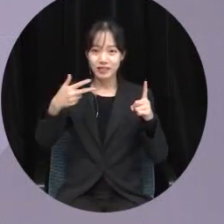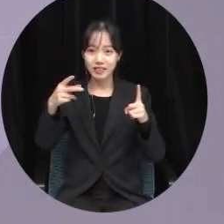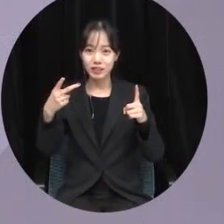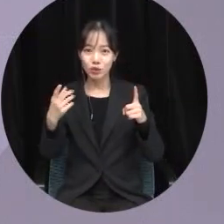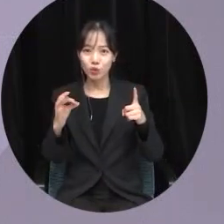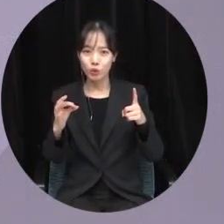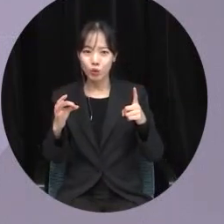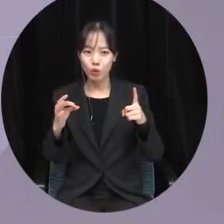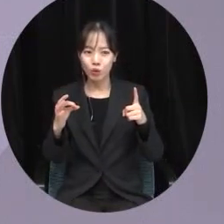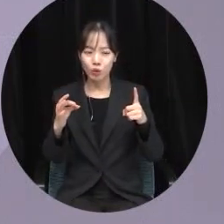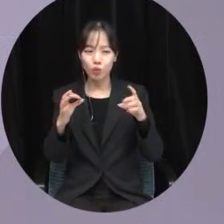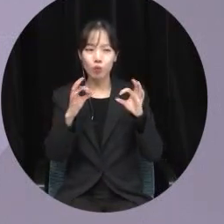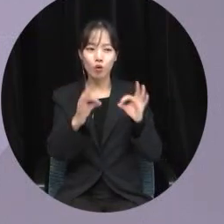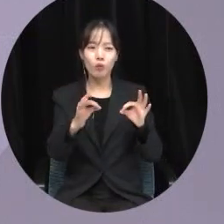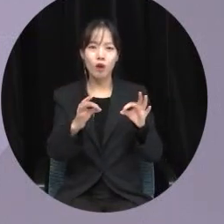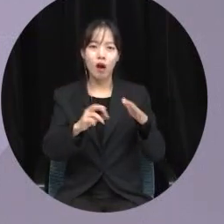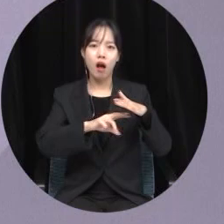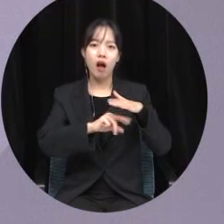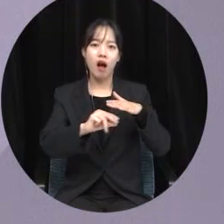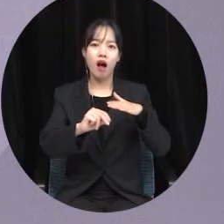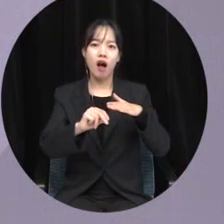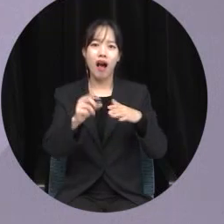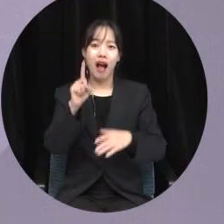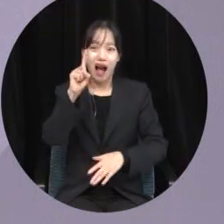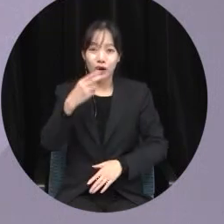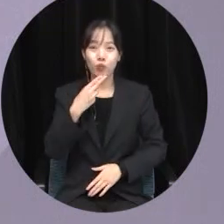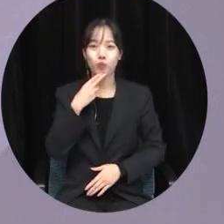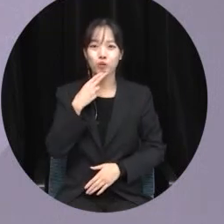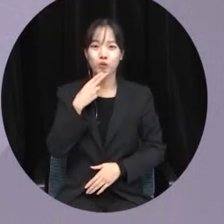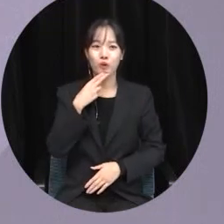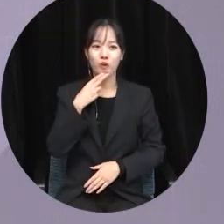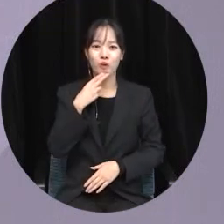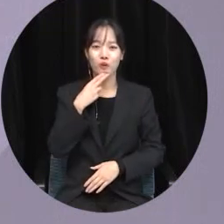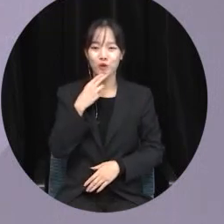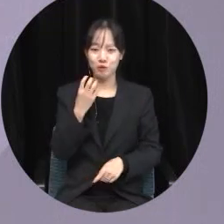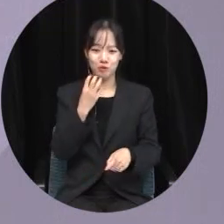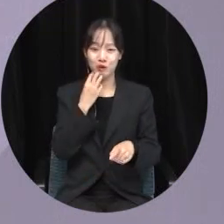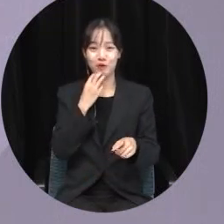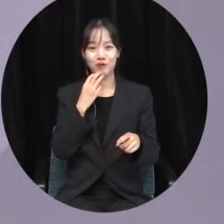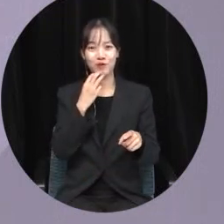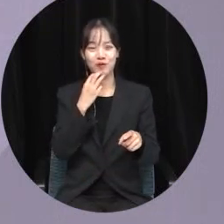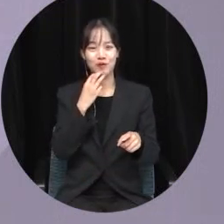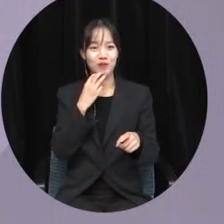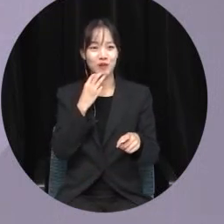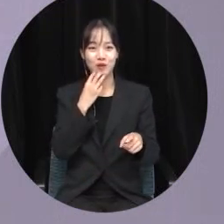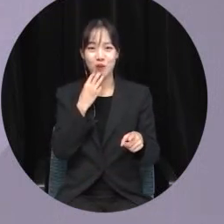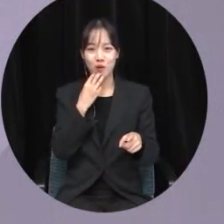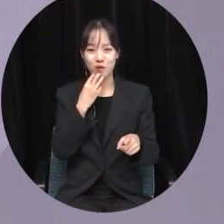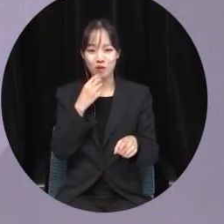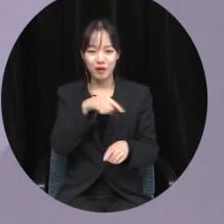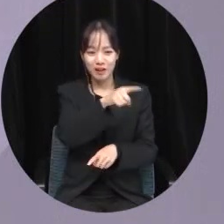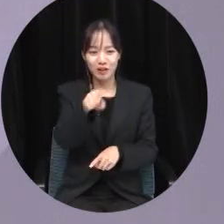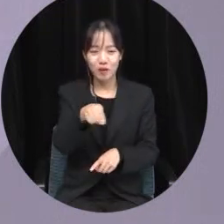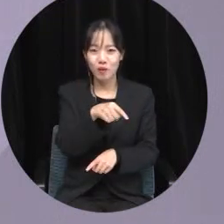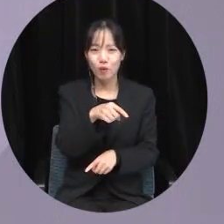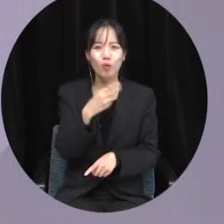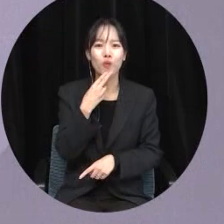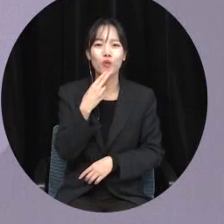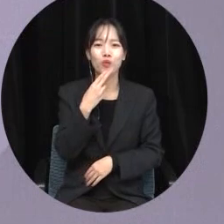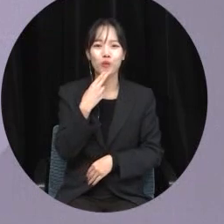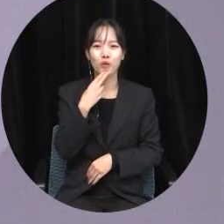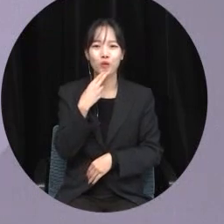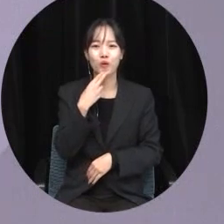지하철이 없는 아주 매우 서울에서 특수한 환경에 처해 있는 지역의 교통 문제를 해결하기 위한